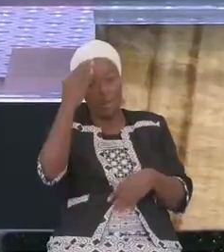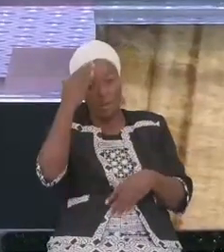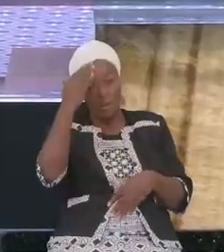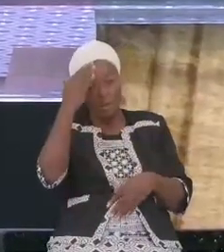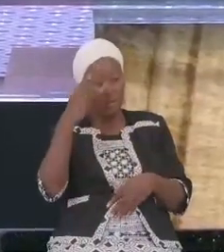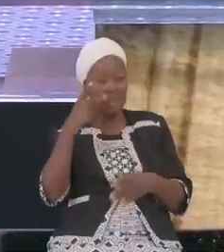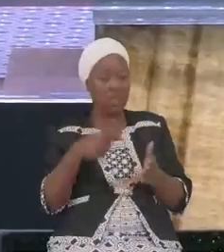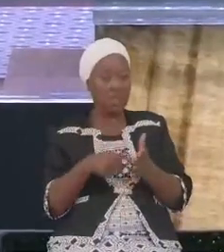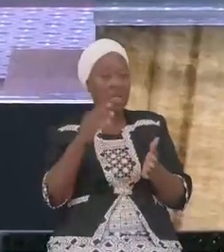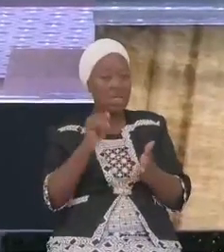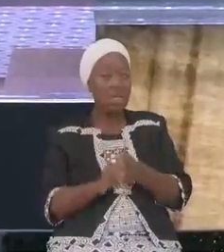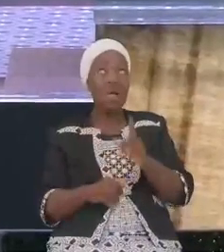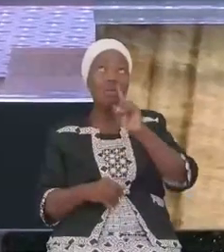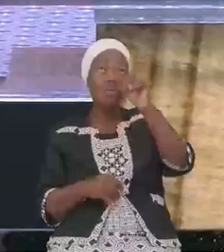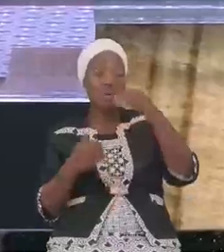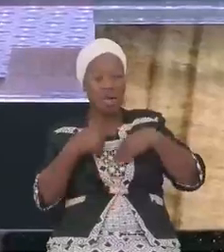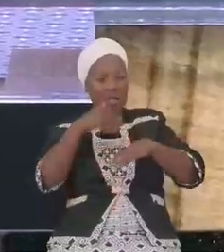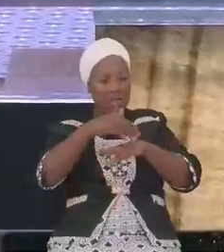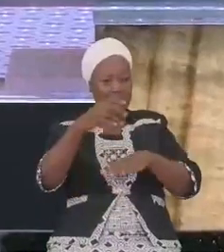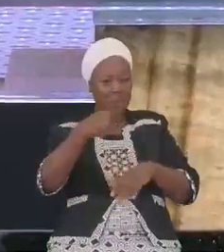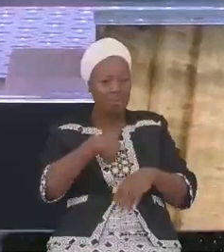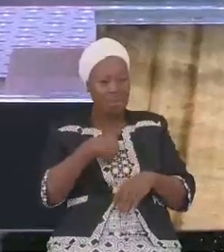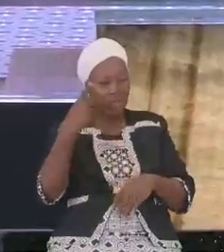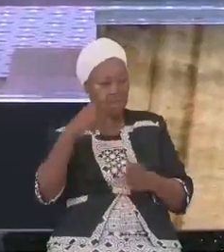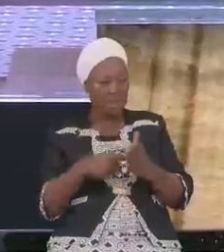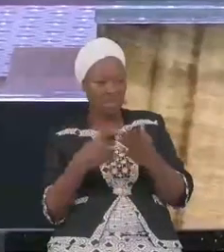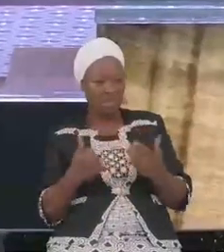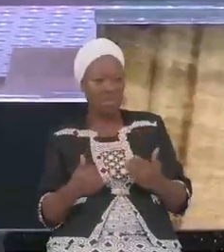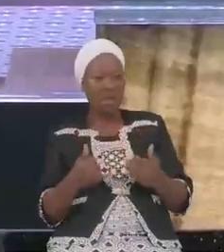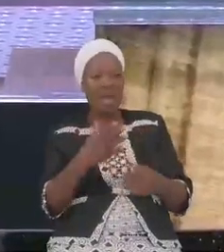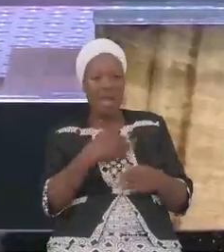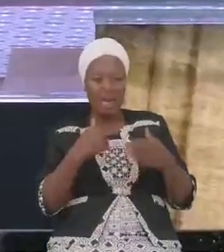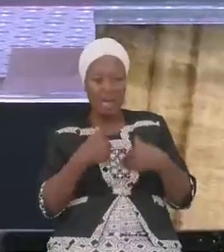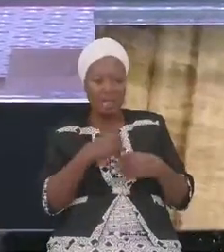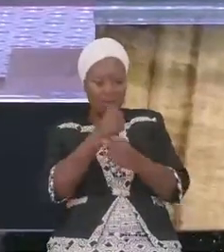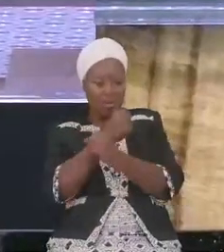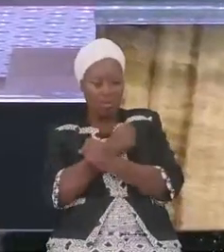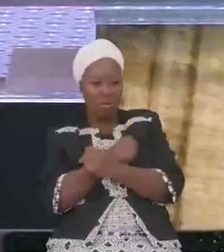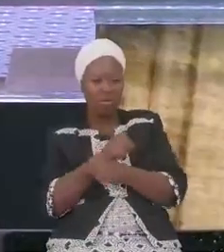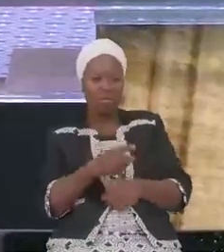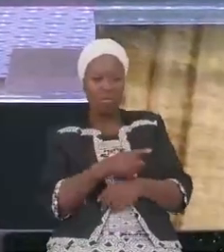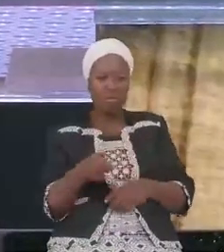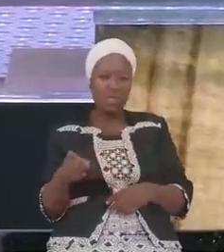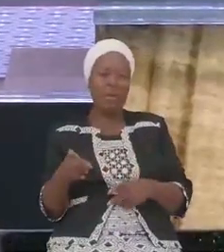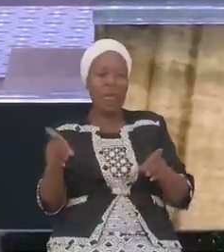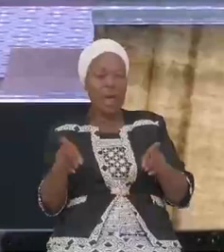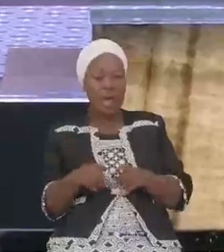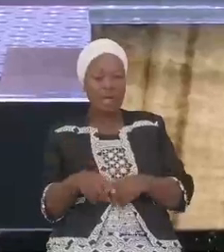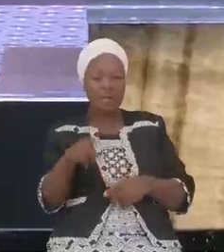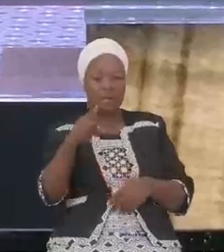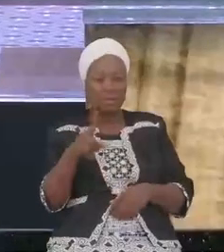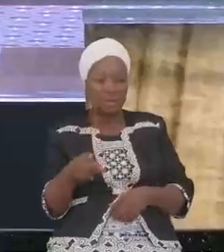que tu m'as envoyé et que tu les as aimés